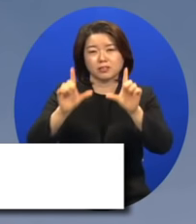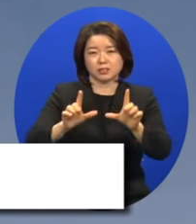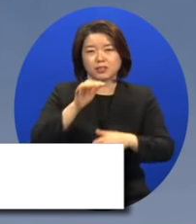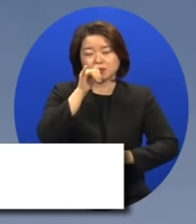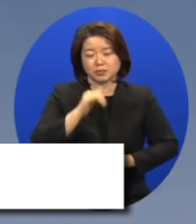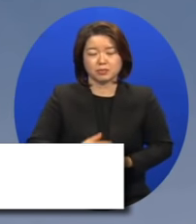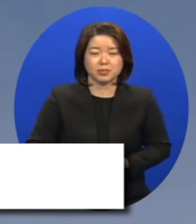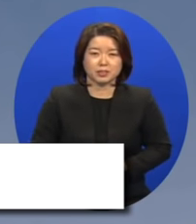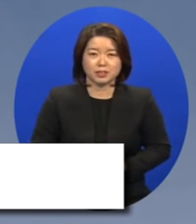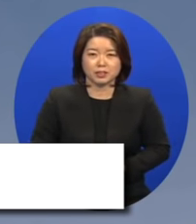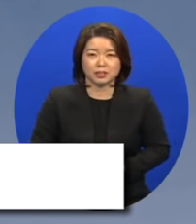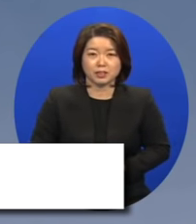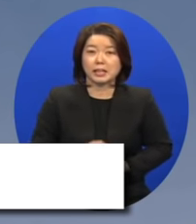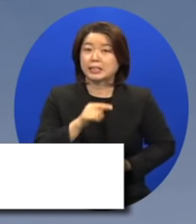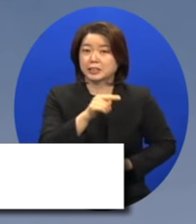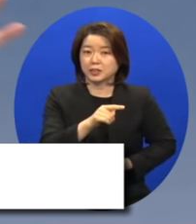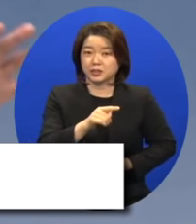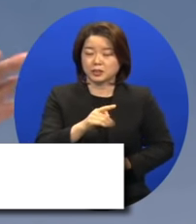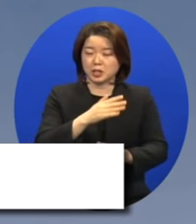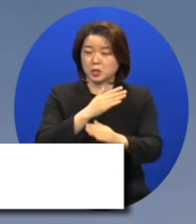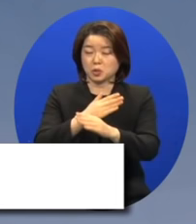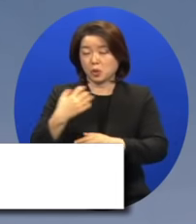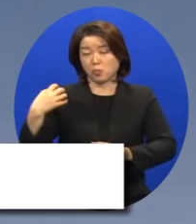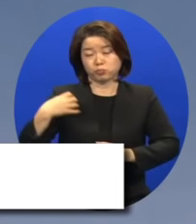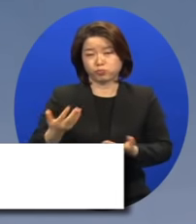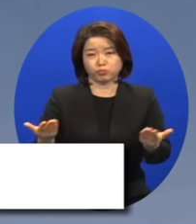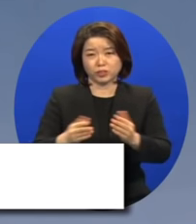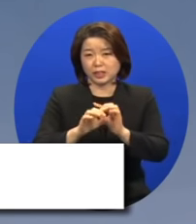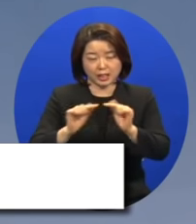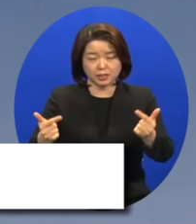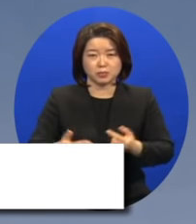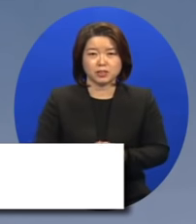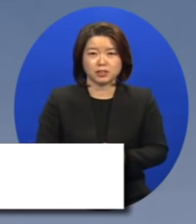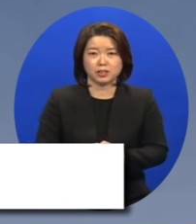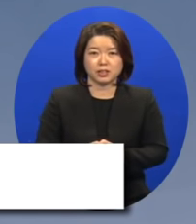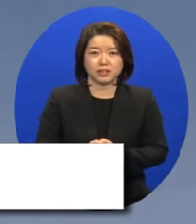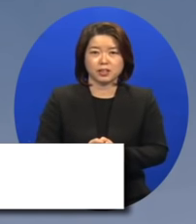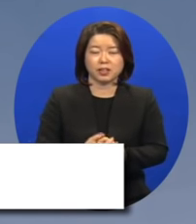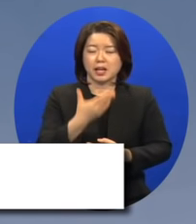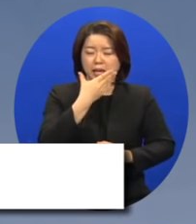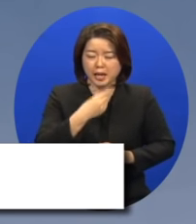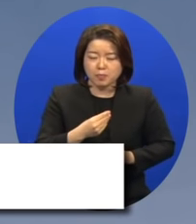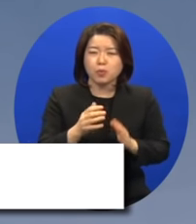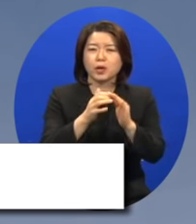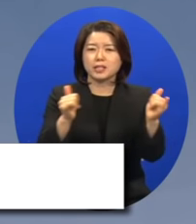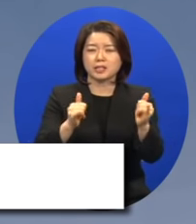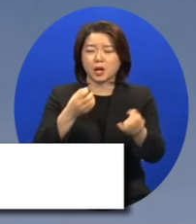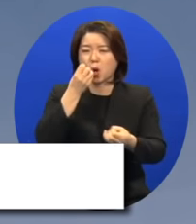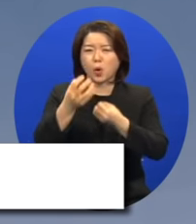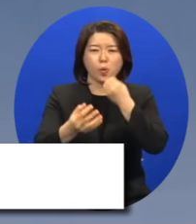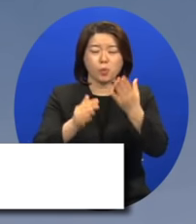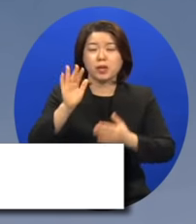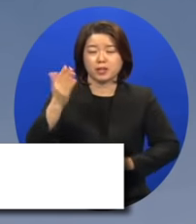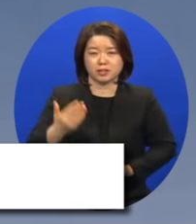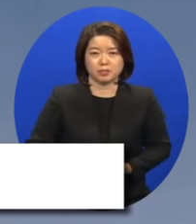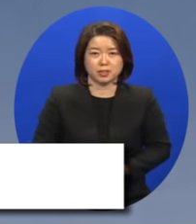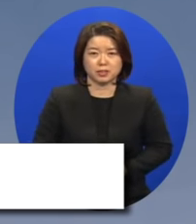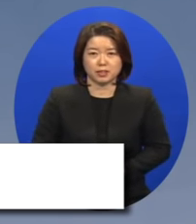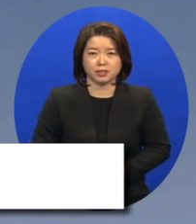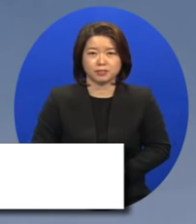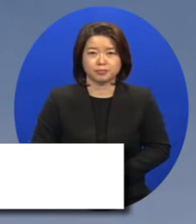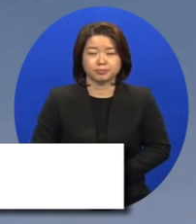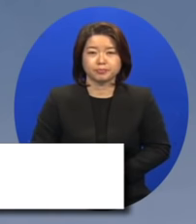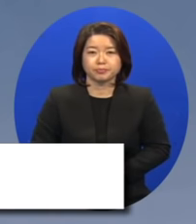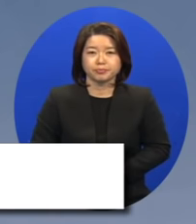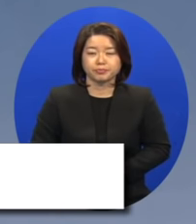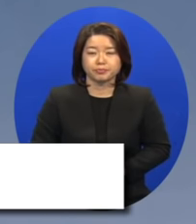된사람의삶입니다. 전혀부담스럽지않습니다. 행복한사람의고백입니다